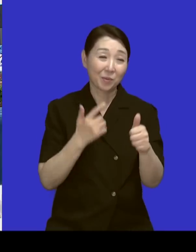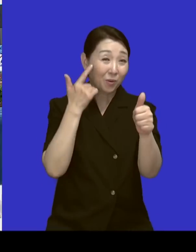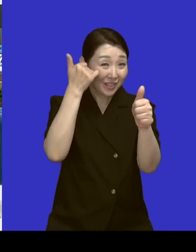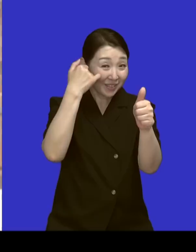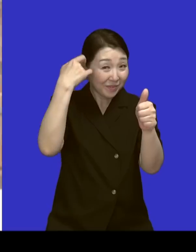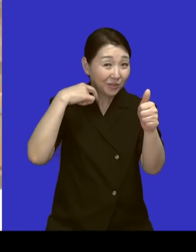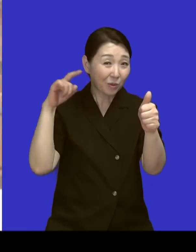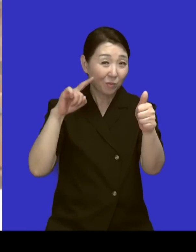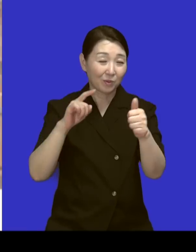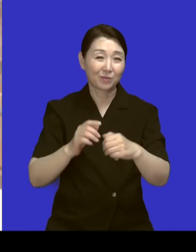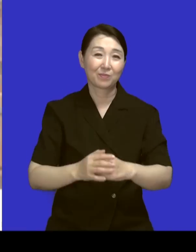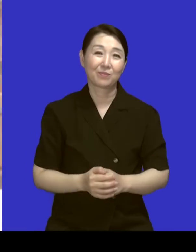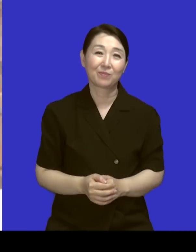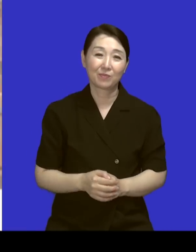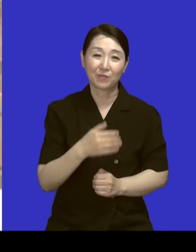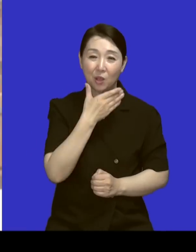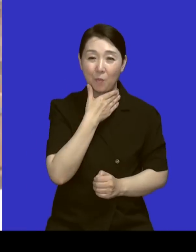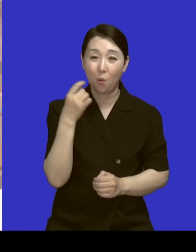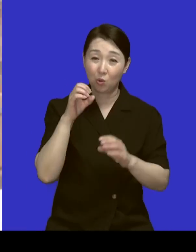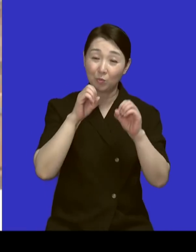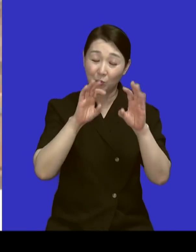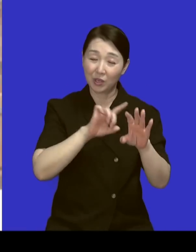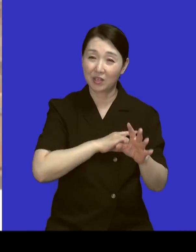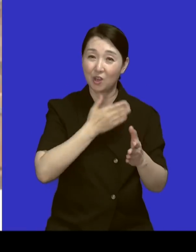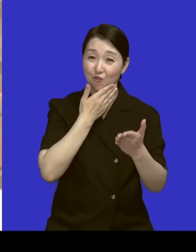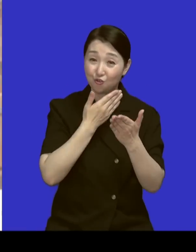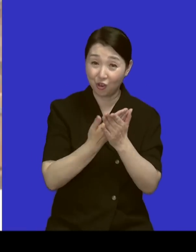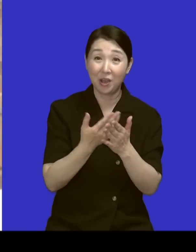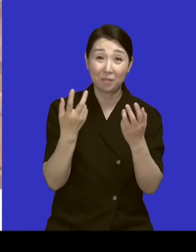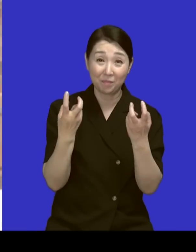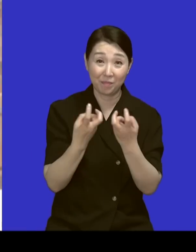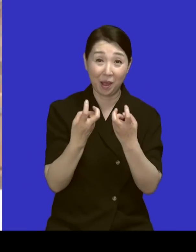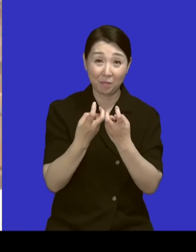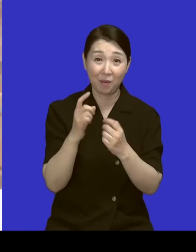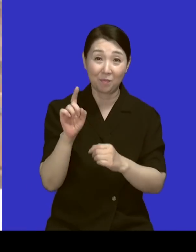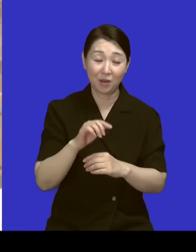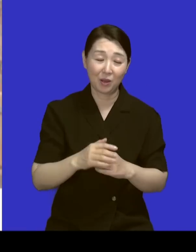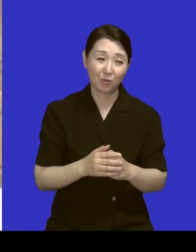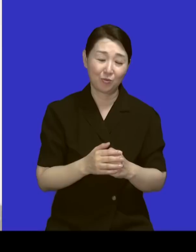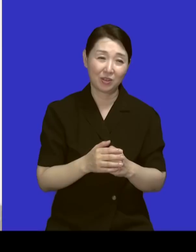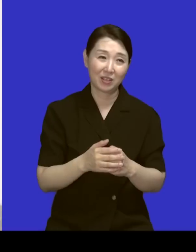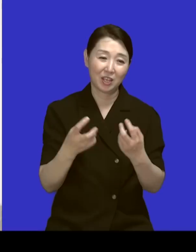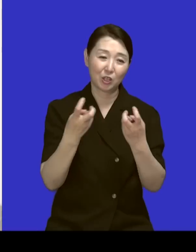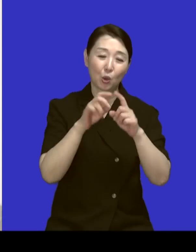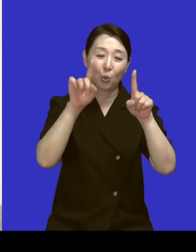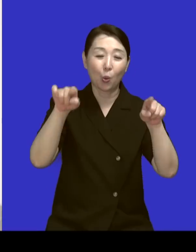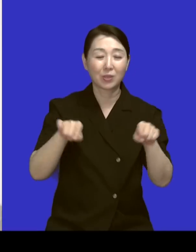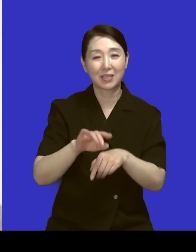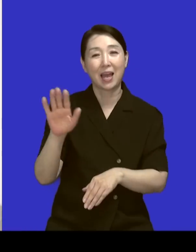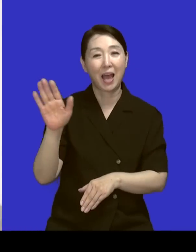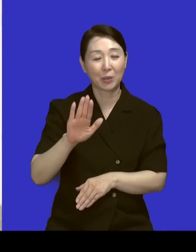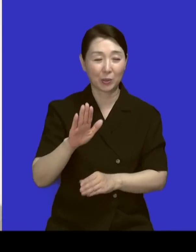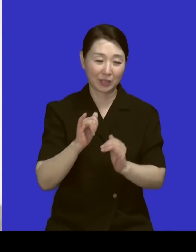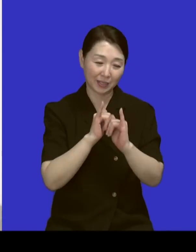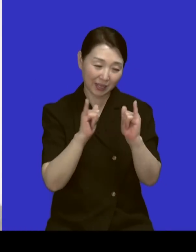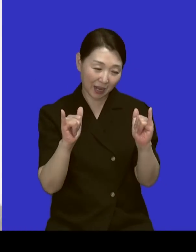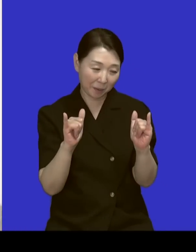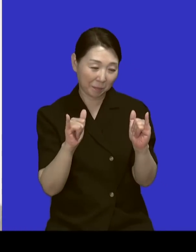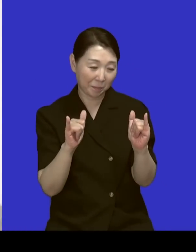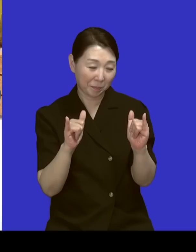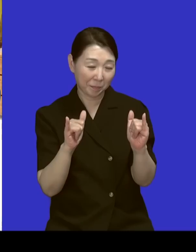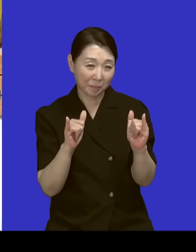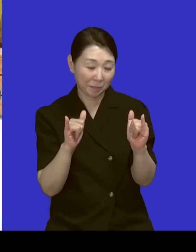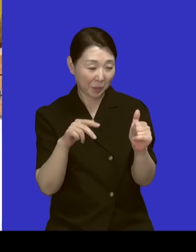어떠셨어요? 진짜로 복음 전도의 가장 중요한 방법은 우리가 전도지가 아닌 것 같아요. 그럼요. 그냥 그 사람 옆에서